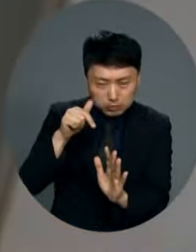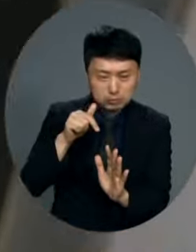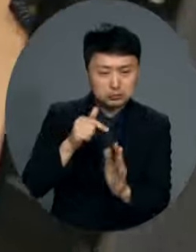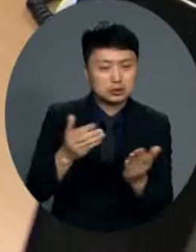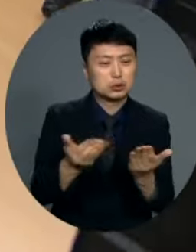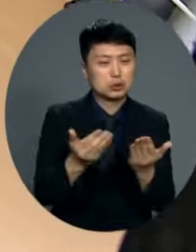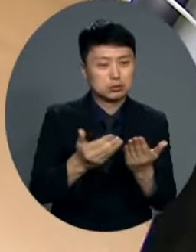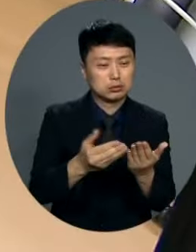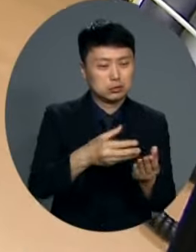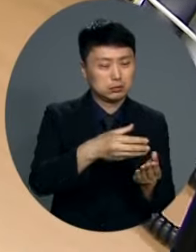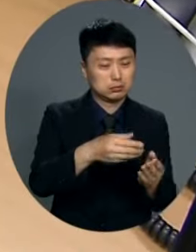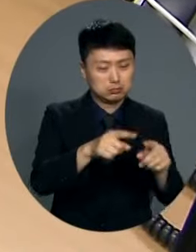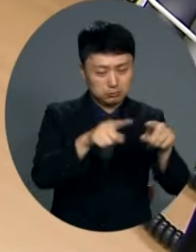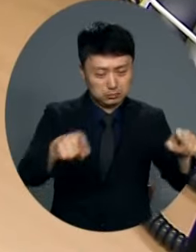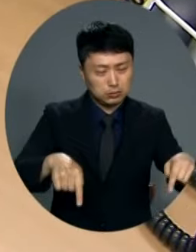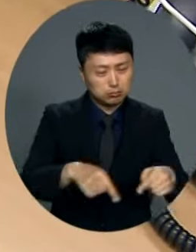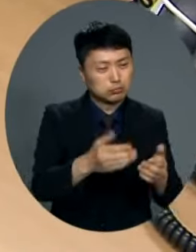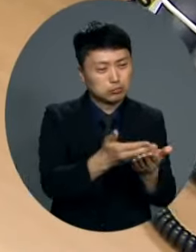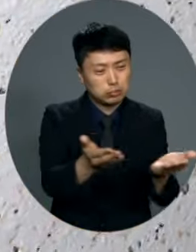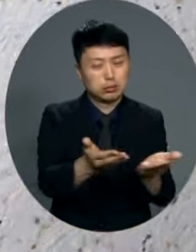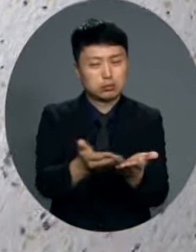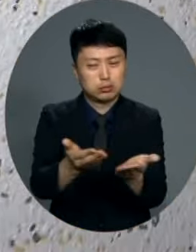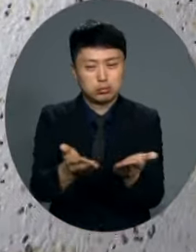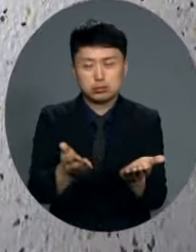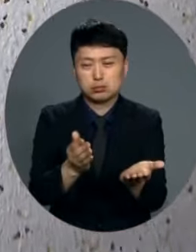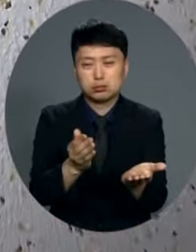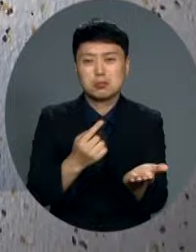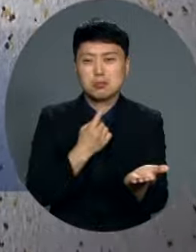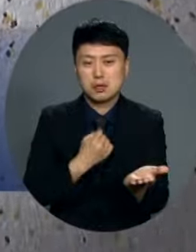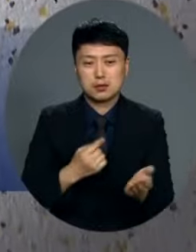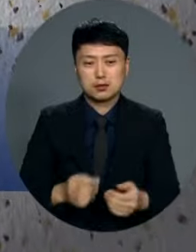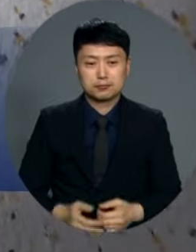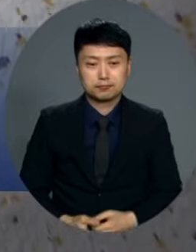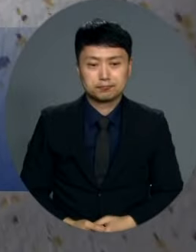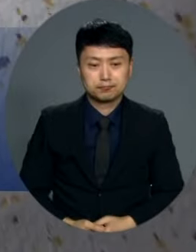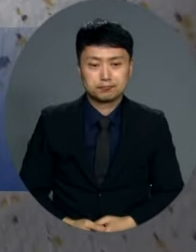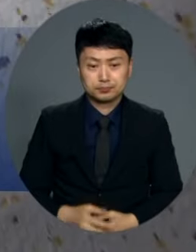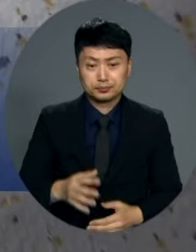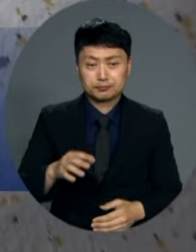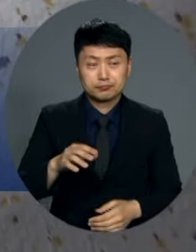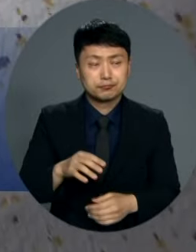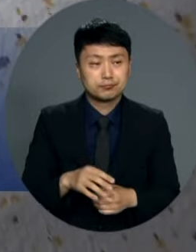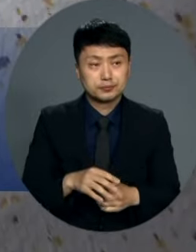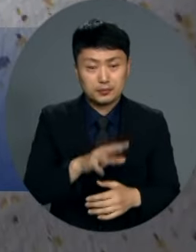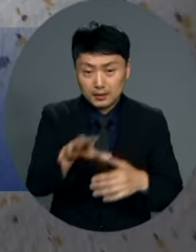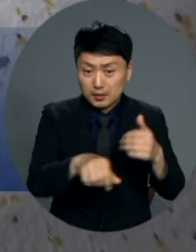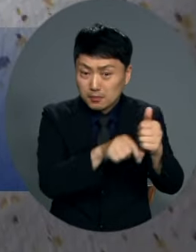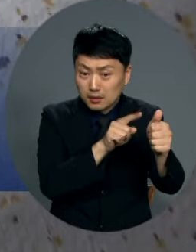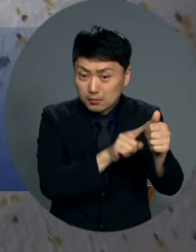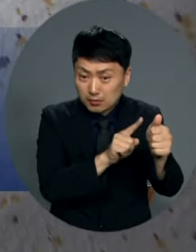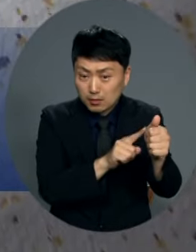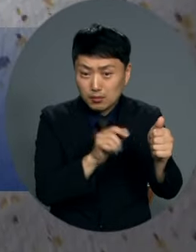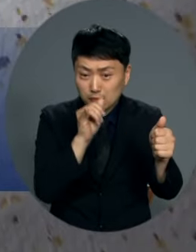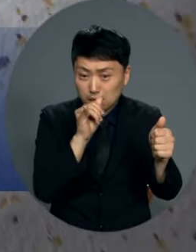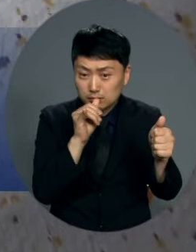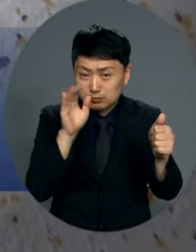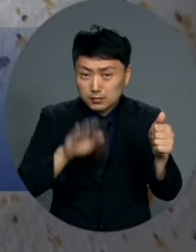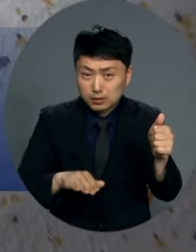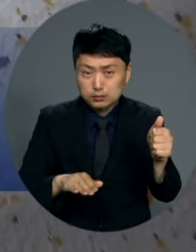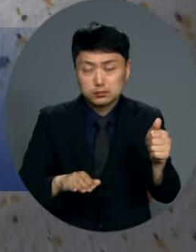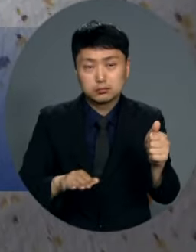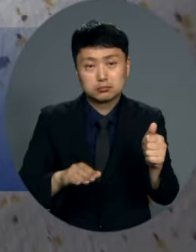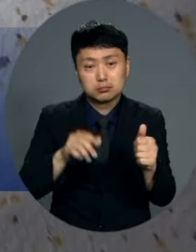두세 개씩 나눠준 것으로 드러났습니다. 물론 상위 기관이고 이런 부분은 있겠지만도 그거 명절 때